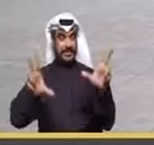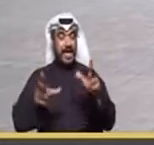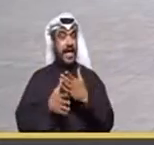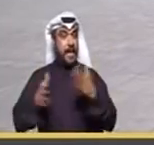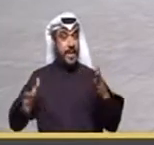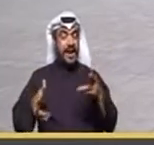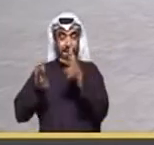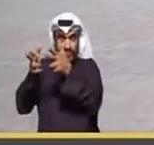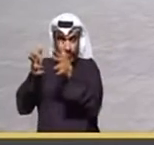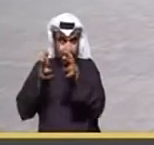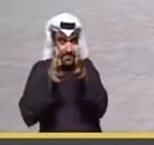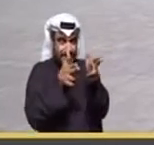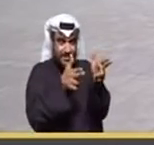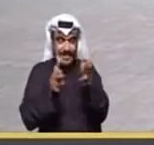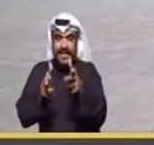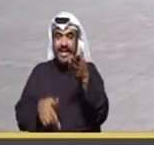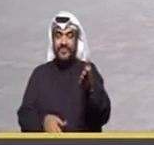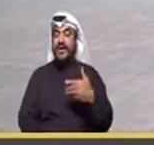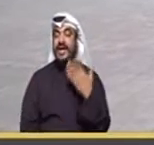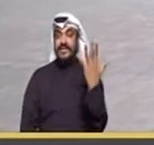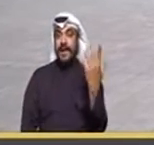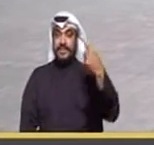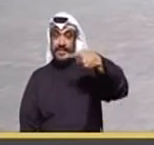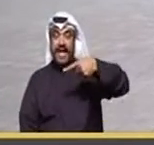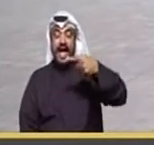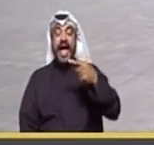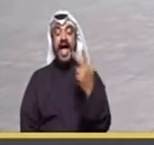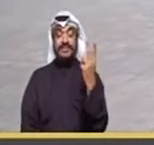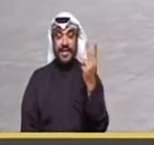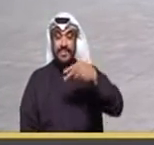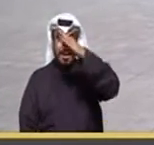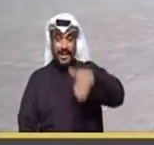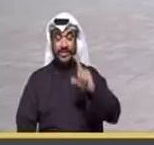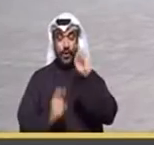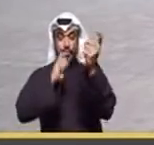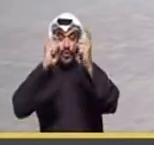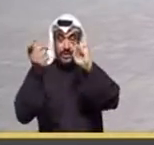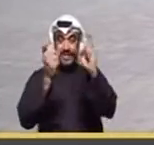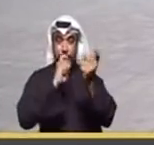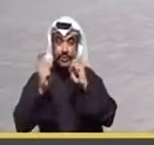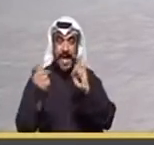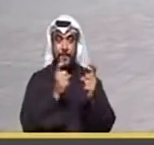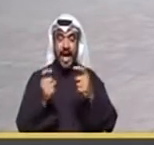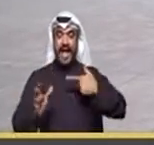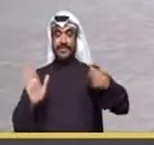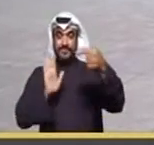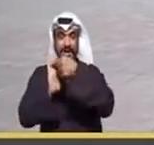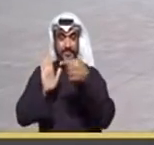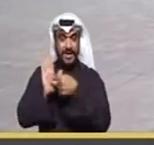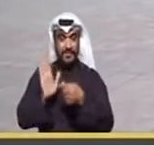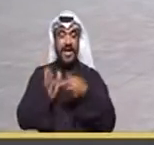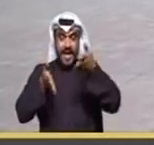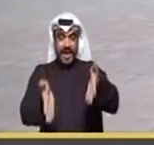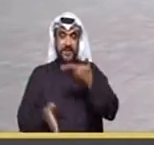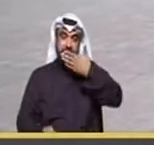كبيرة وجبارة، وبدأت يعني تقريبا من 15-12 من تاريخ تسجيل مسابقات مهرجان الموروث الشعبي، والآن